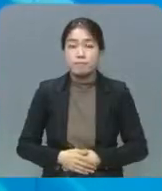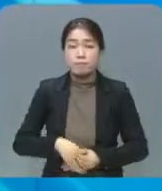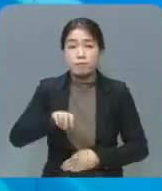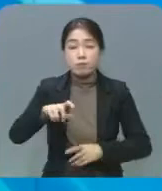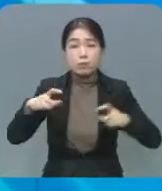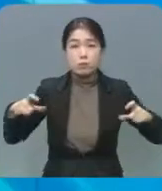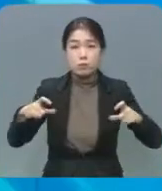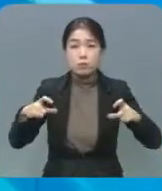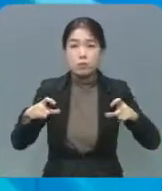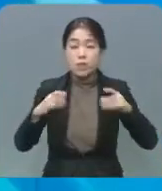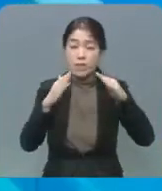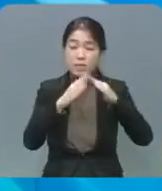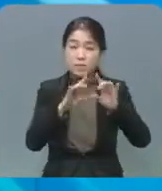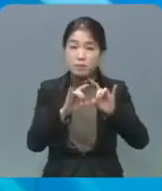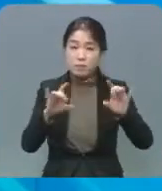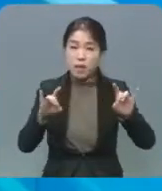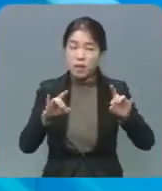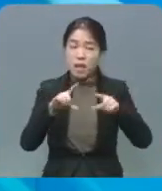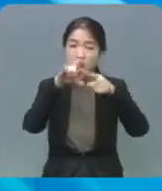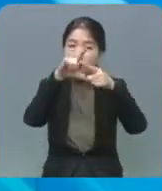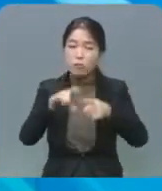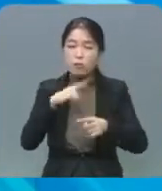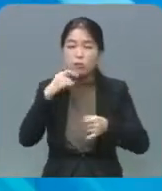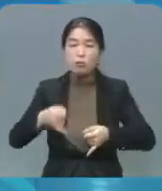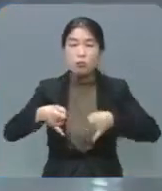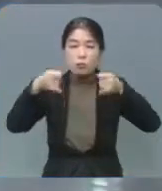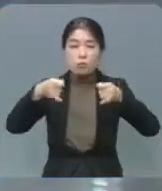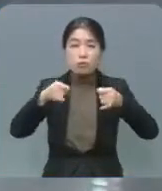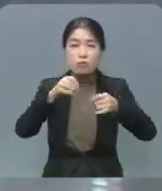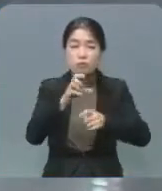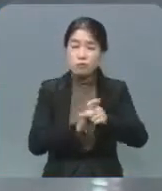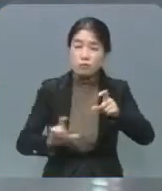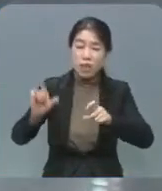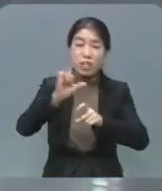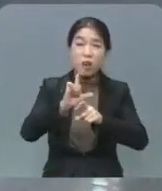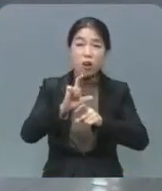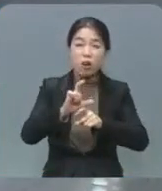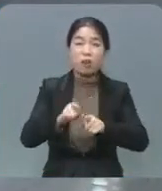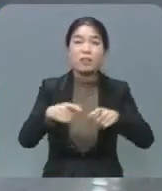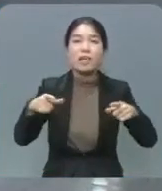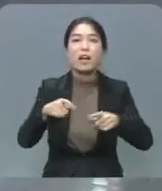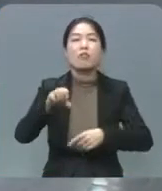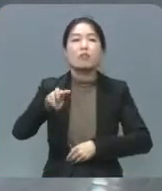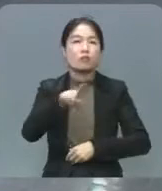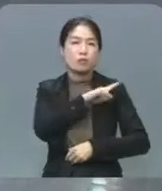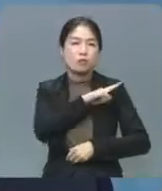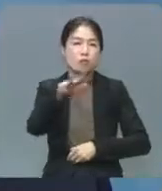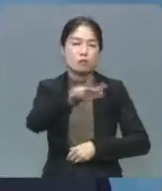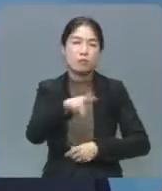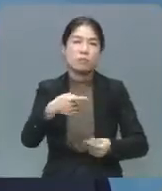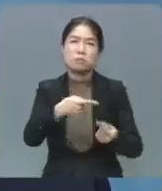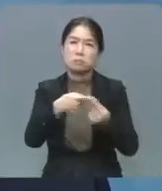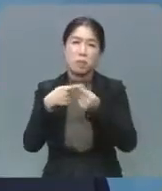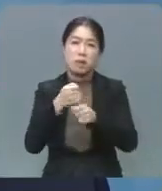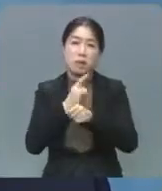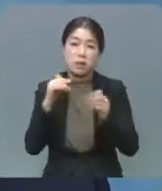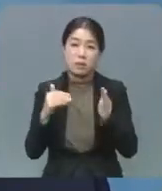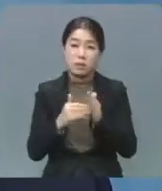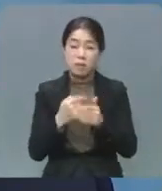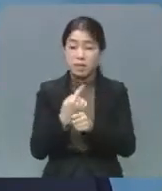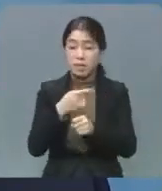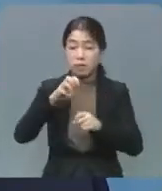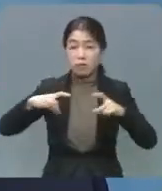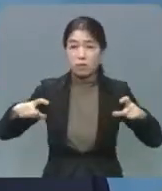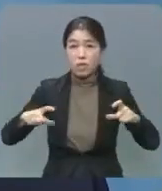광주 지역의 가구당 평균 부채 증가율이 전국에서 가장 높은 것으로 나타났습니다 금융감독원이 발표한 자료를 보면 전원의 광주